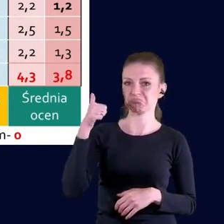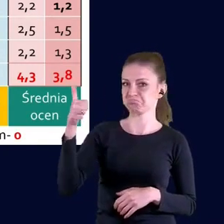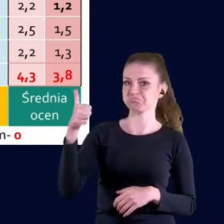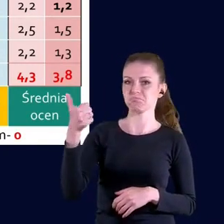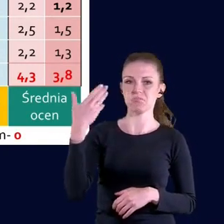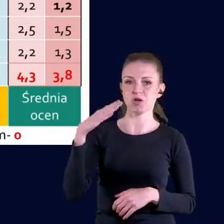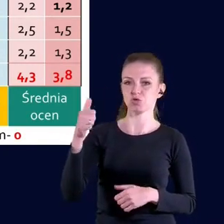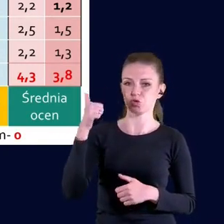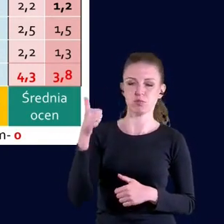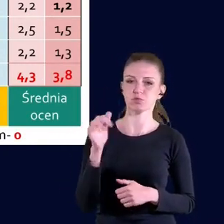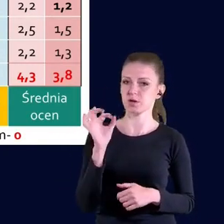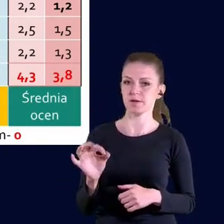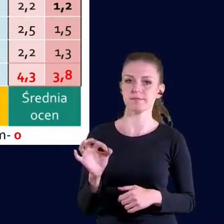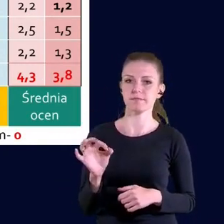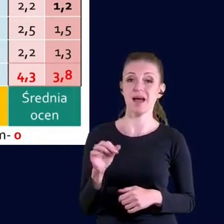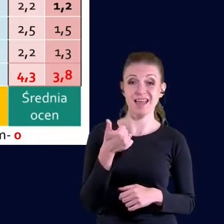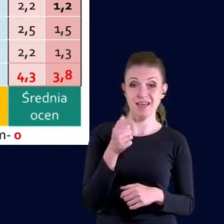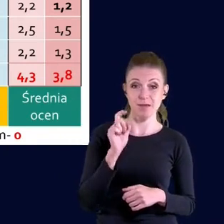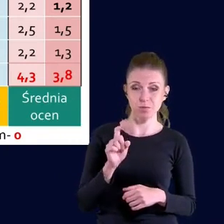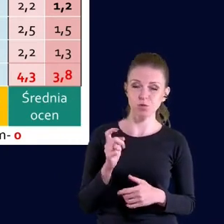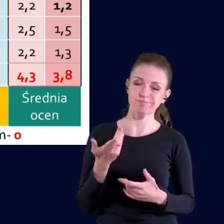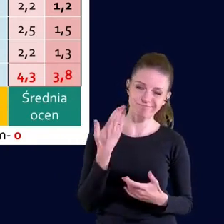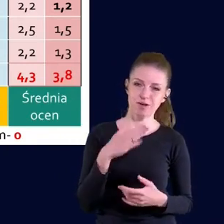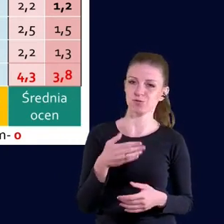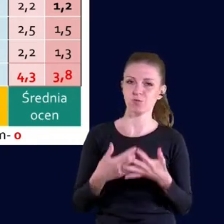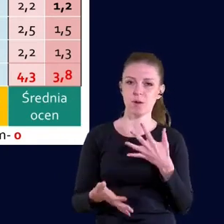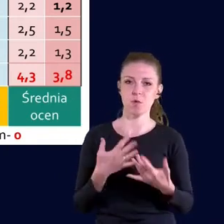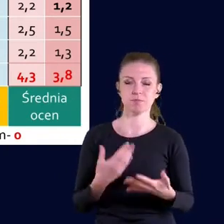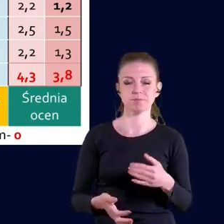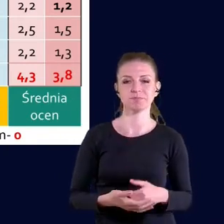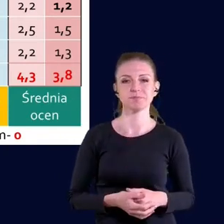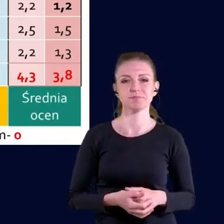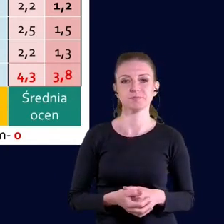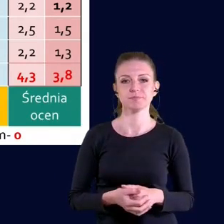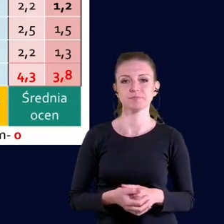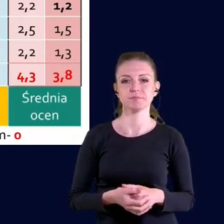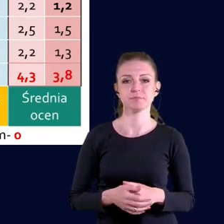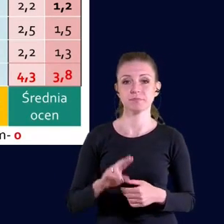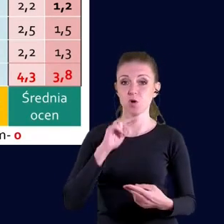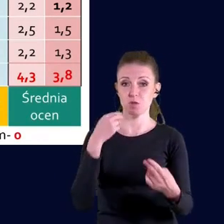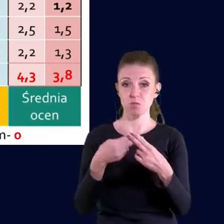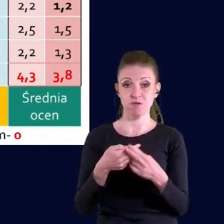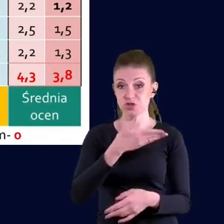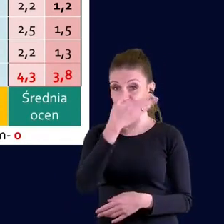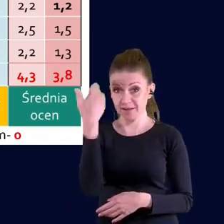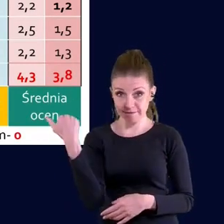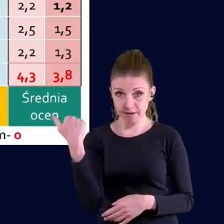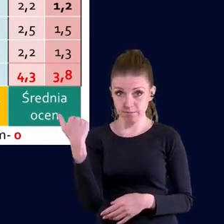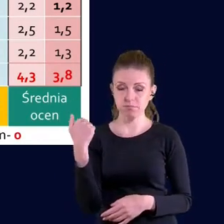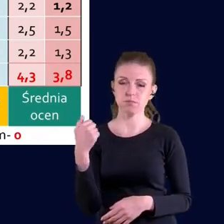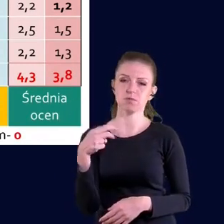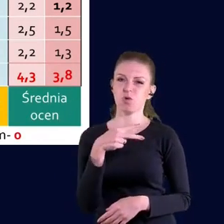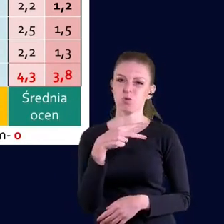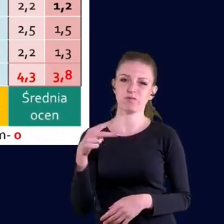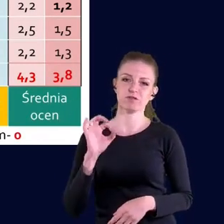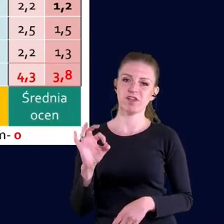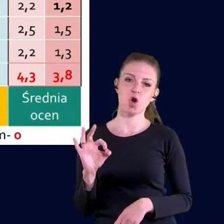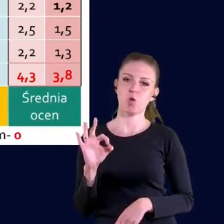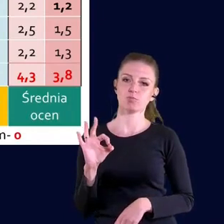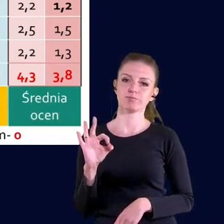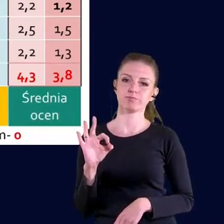z kolei jeden punkt to cena bardzo niska a odpowiedź Nie wiem otrzymywała 0 punktów